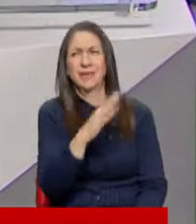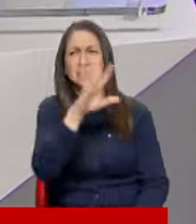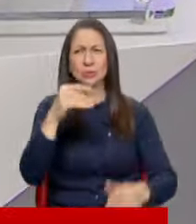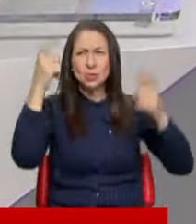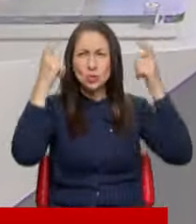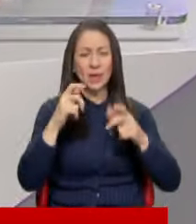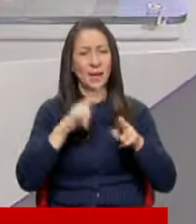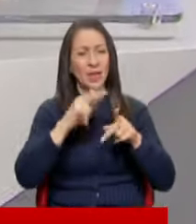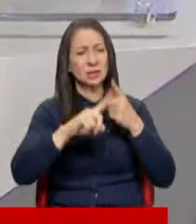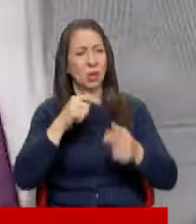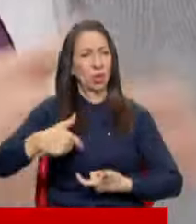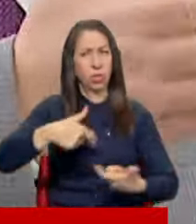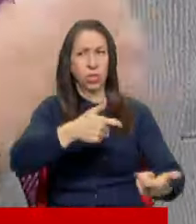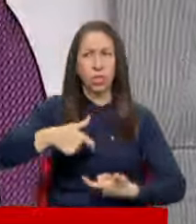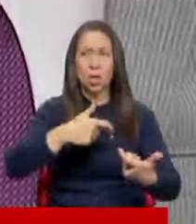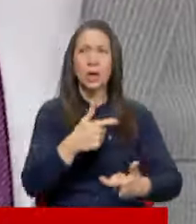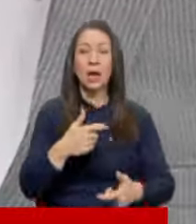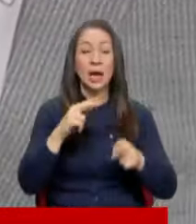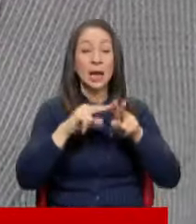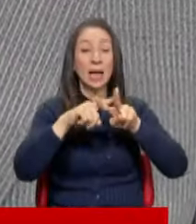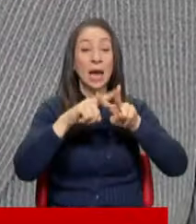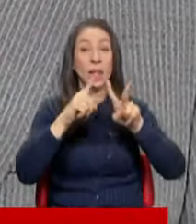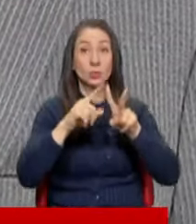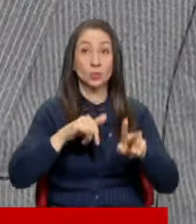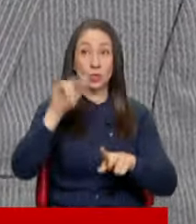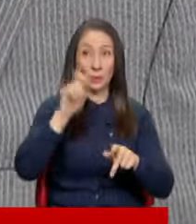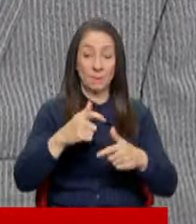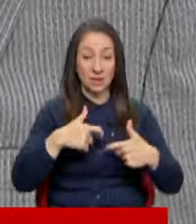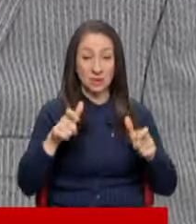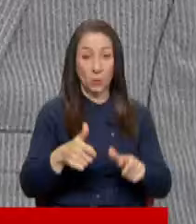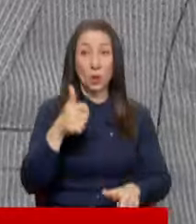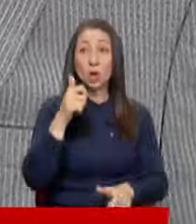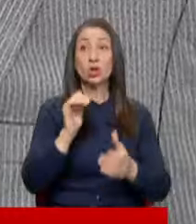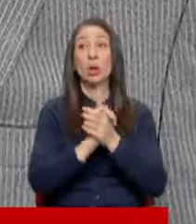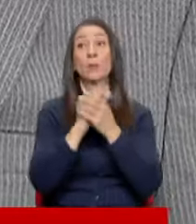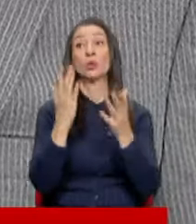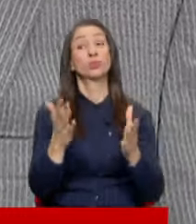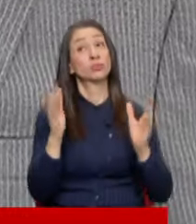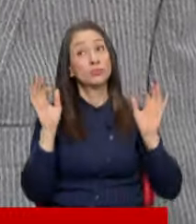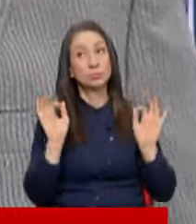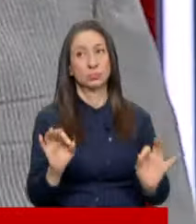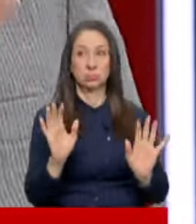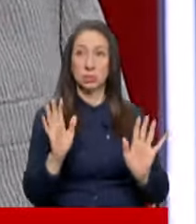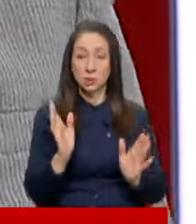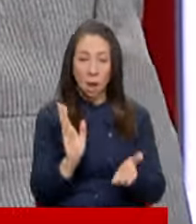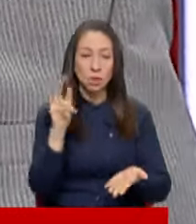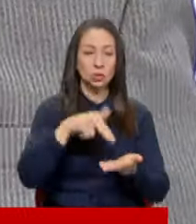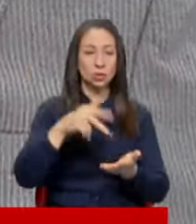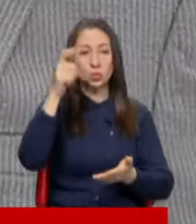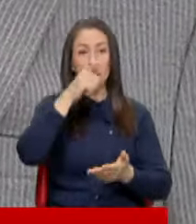sorumluluğunu Kemal Kılıçdaroğlu'na Kaan uçağı yapıldı Milli Savunma Bakanlığı tebrik ediyoruz kutluyoruz ya çıkıyor